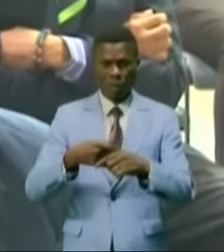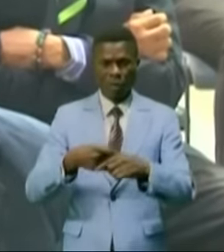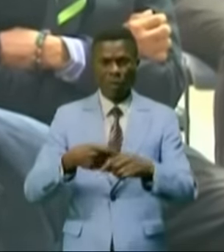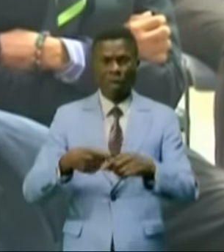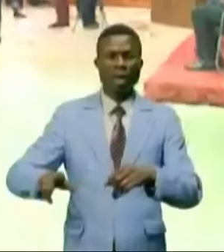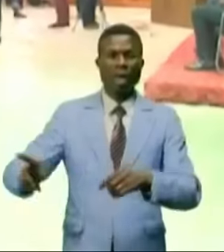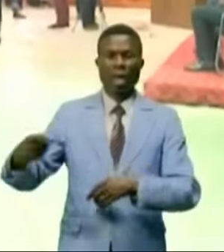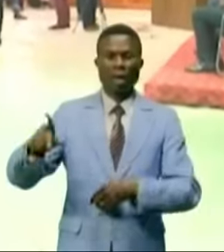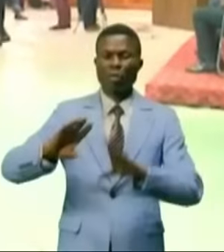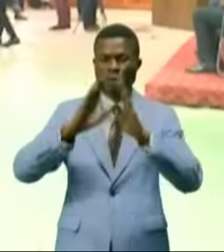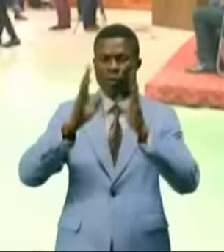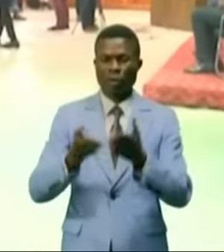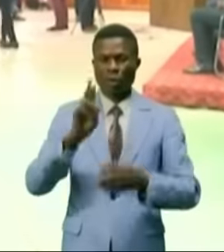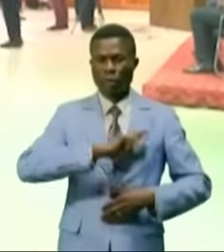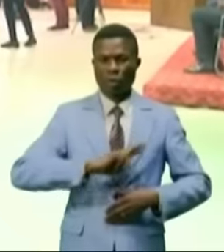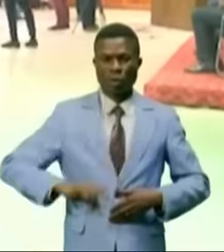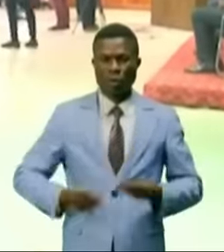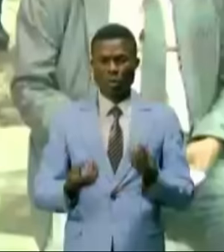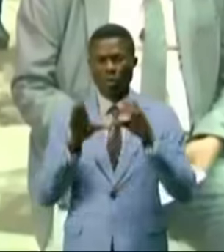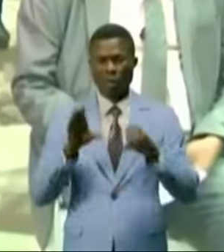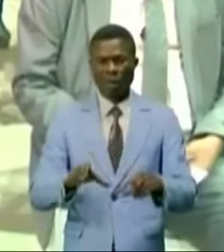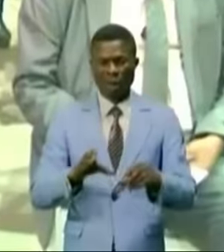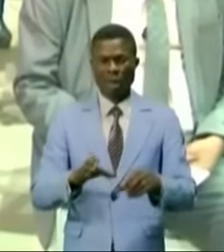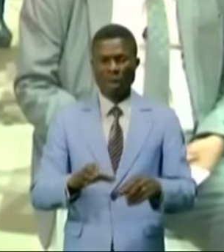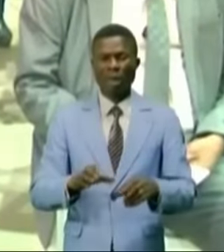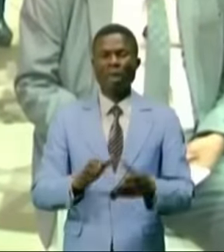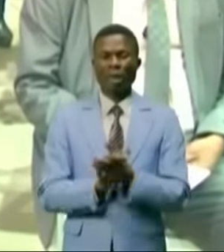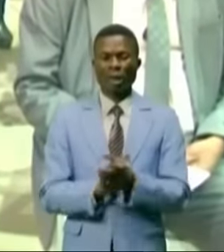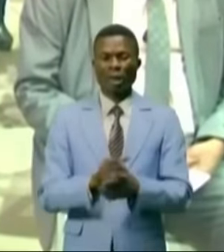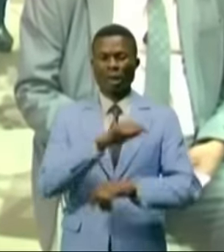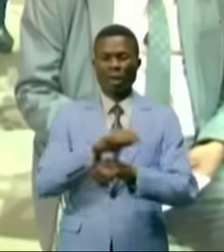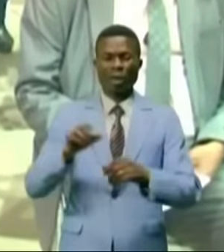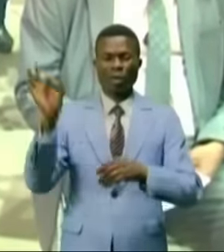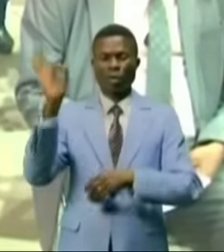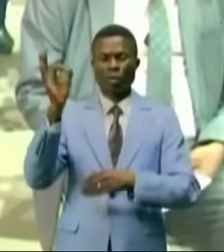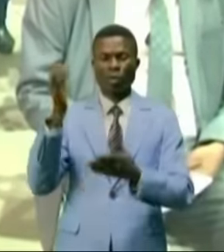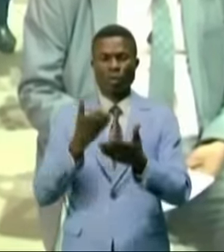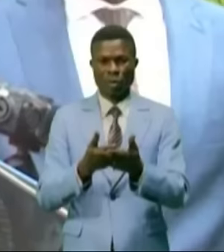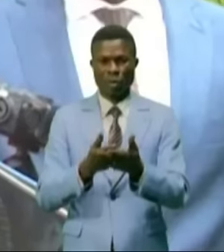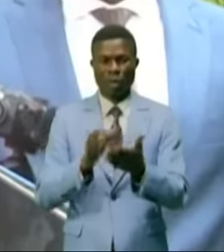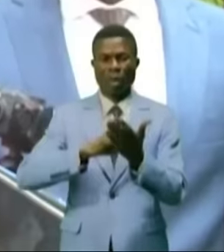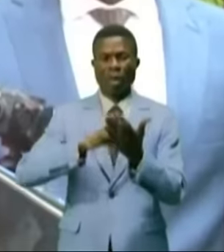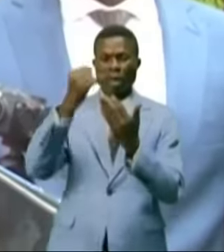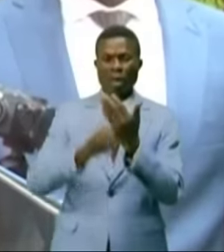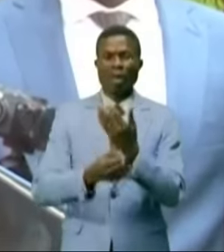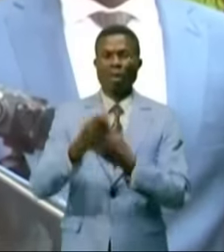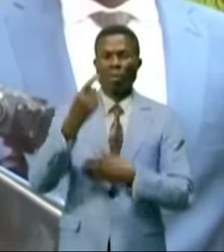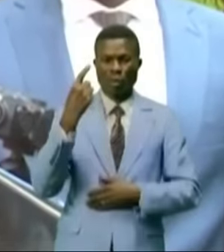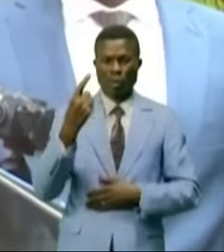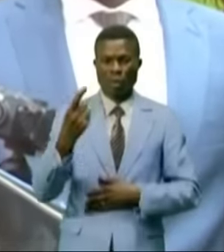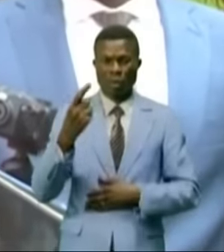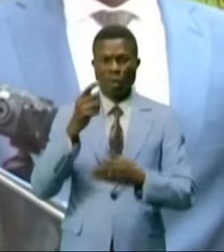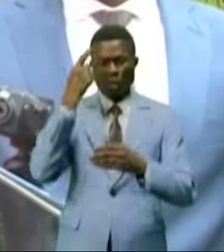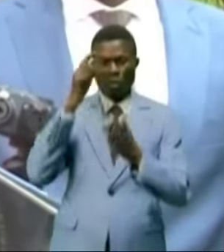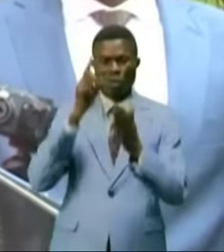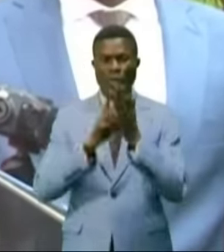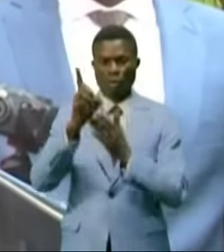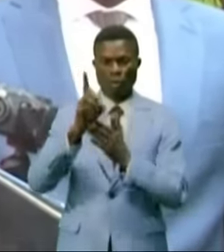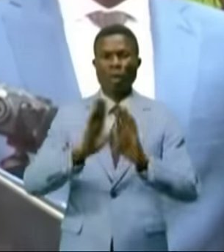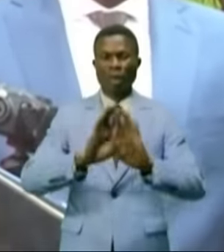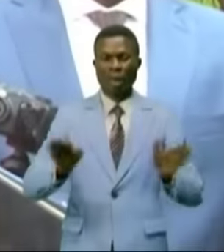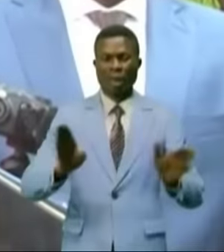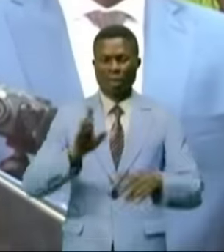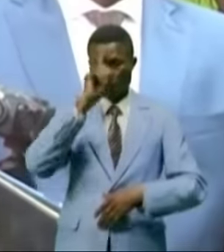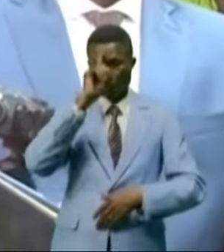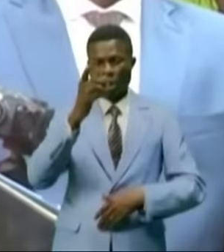les provinces, confirme le secrétaire permanent de One Forest. C'est un projet de développement des compétences,